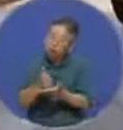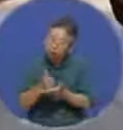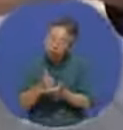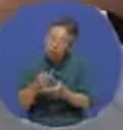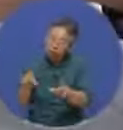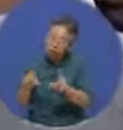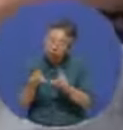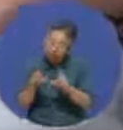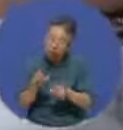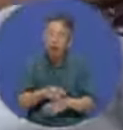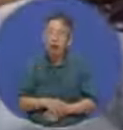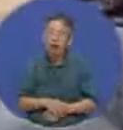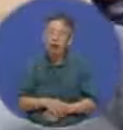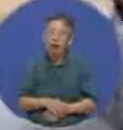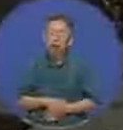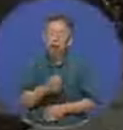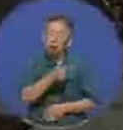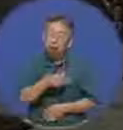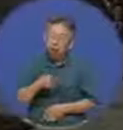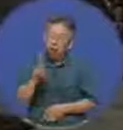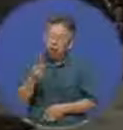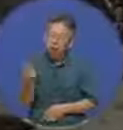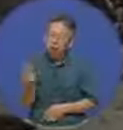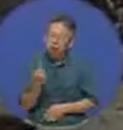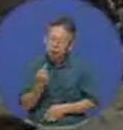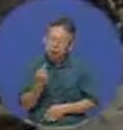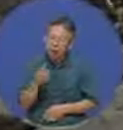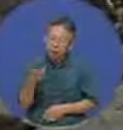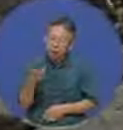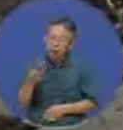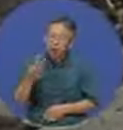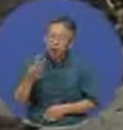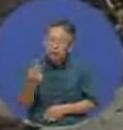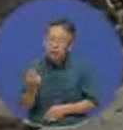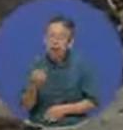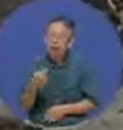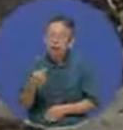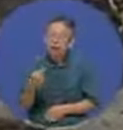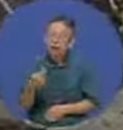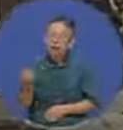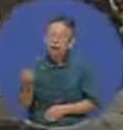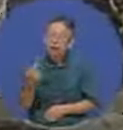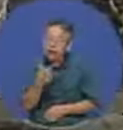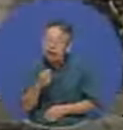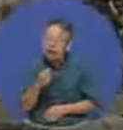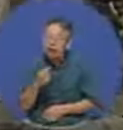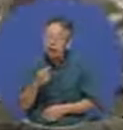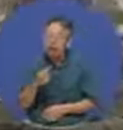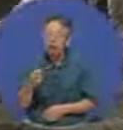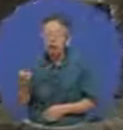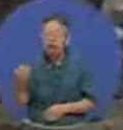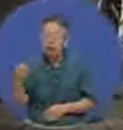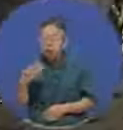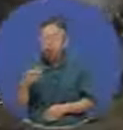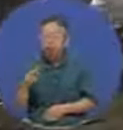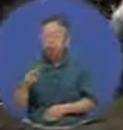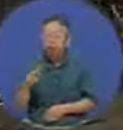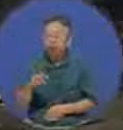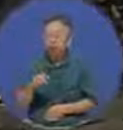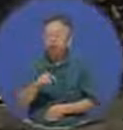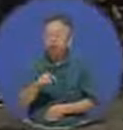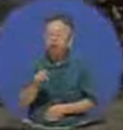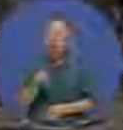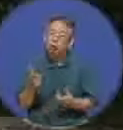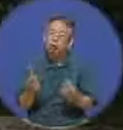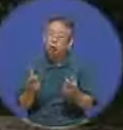応っていうのは。 熊野へ一度来たんやけどもまた来たいよっていう方もおられますし、はい、どんどんこういう企画